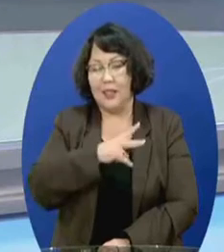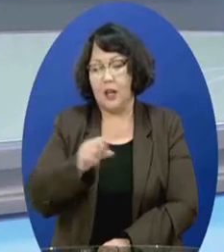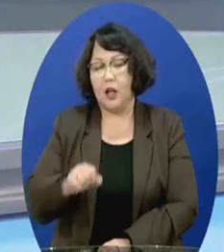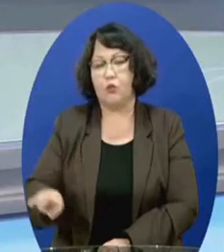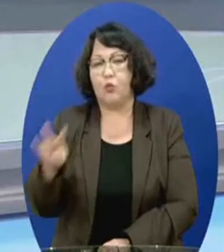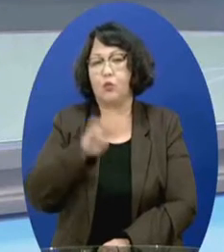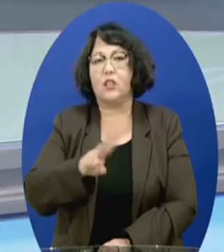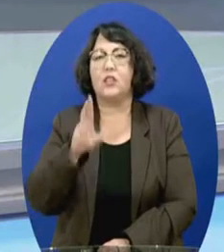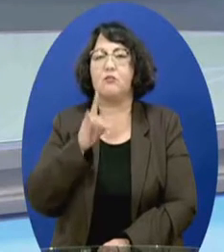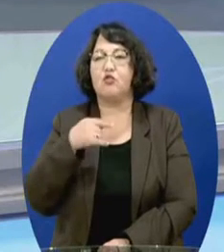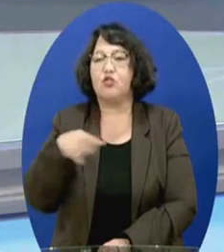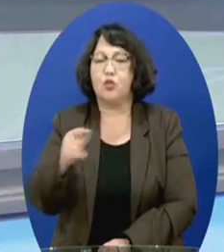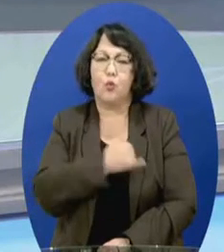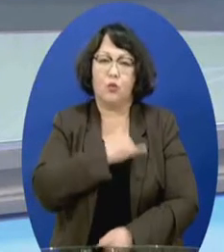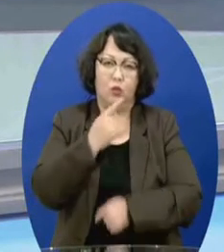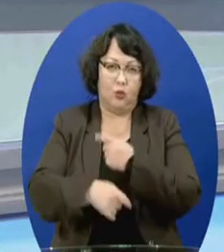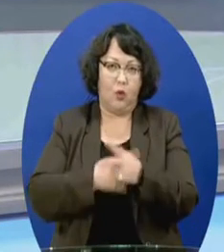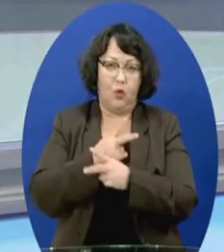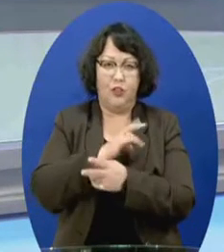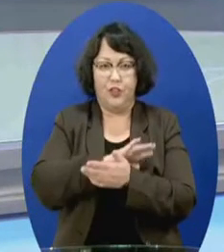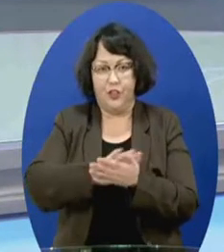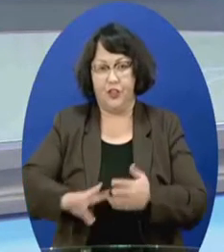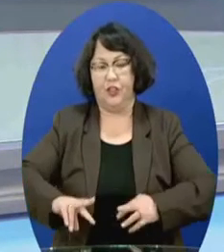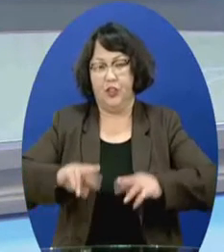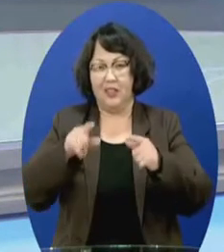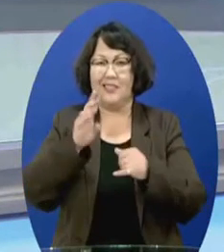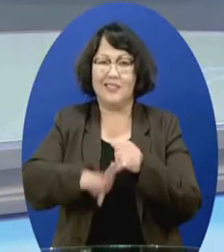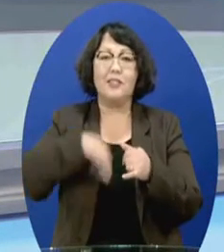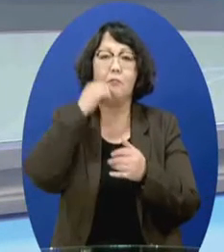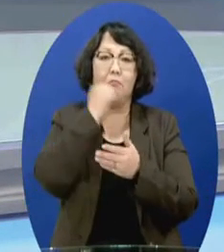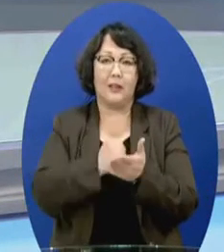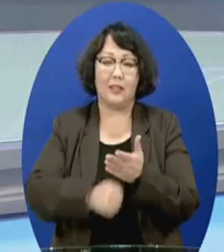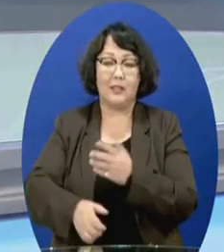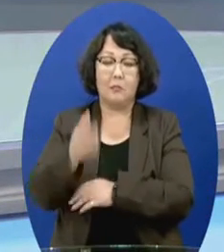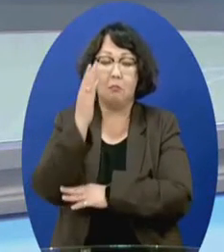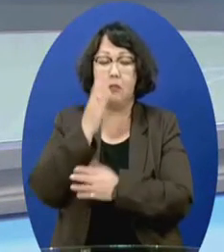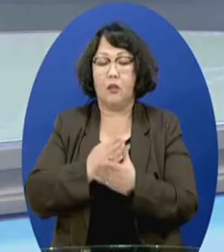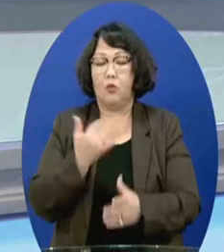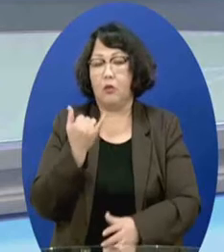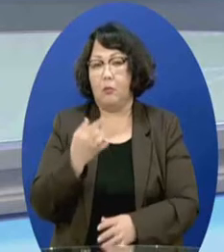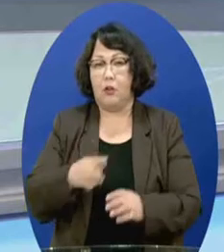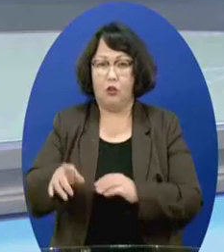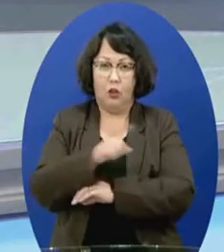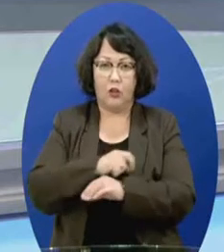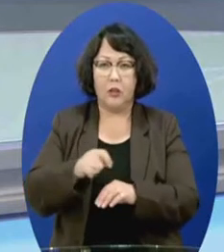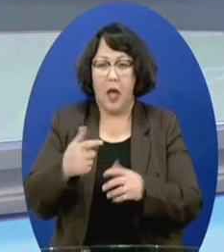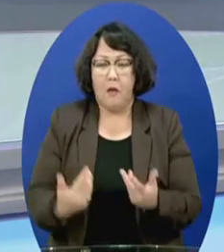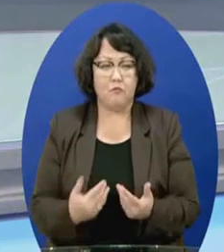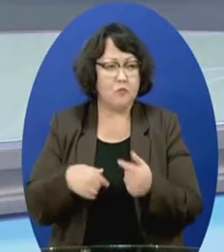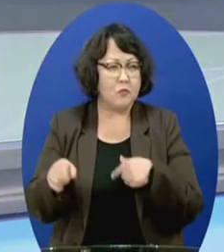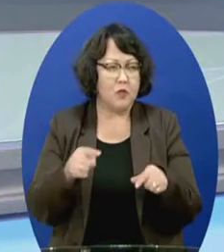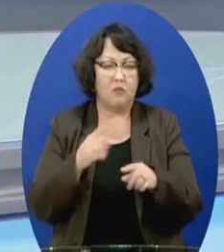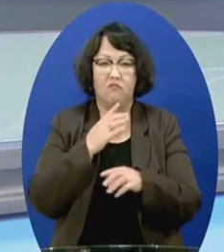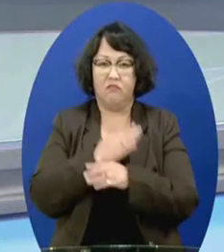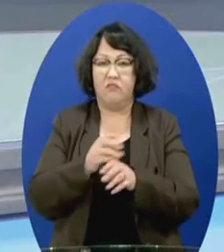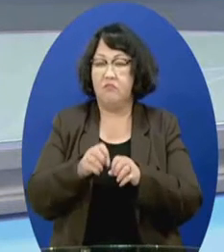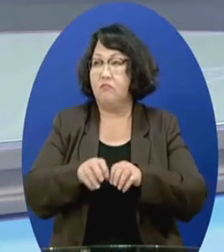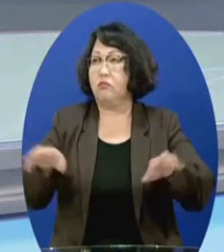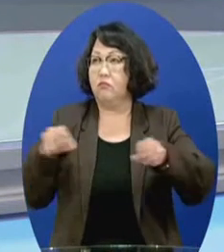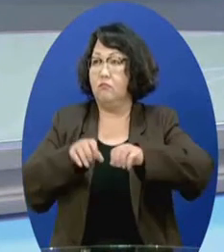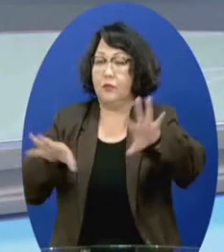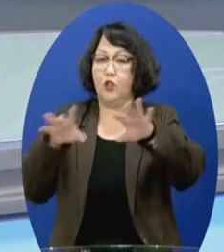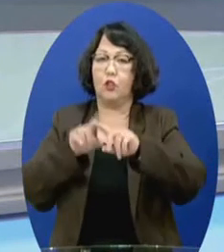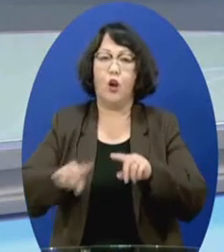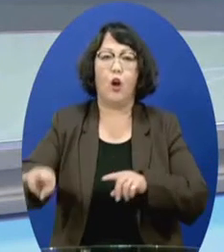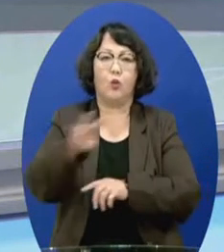нэгж түүний удирдлагын тухай хуулийг шинчилж эцэслэн батллаа. Ингэснээр нийслэлийн төвлөрлийг сааруулах боломж бүрдэж, орон нутгийн санхүүгийн эрх